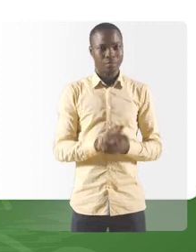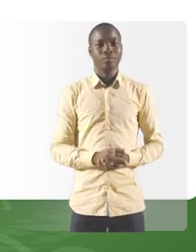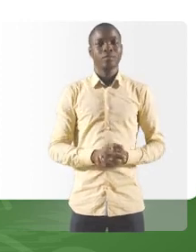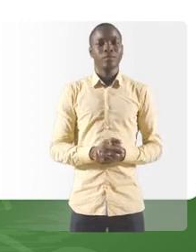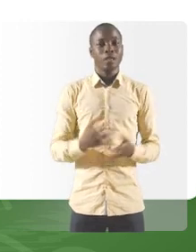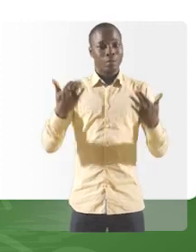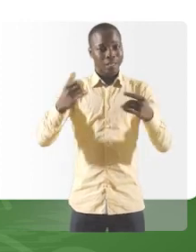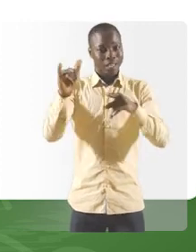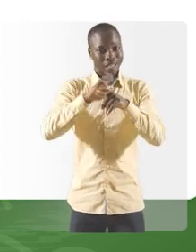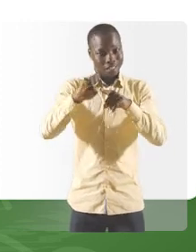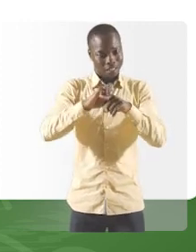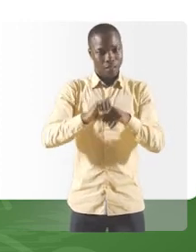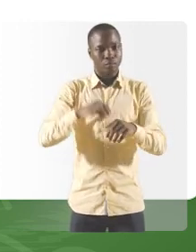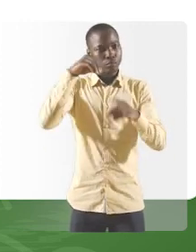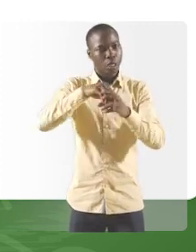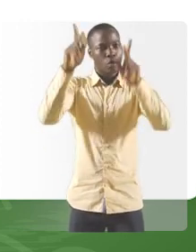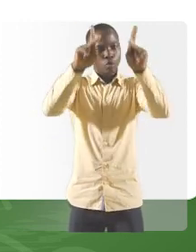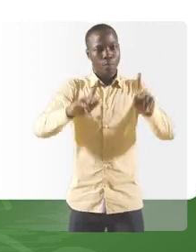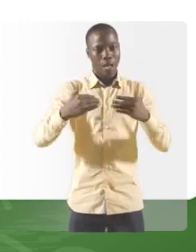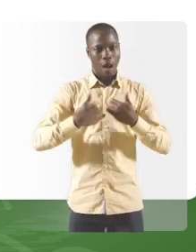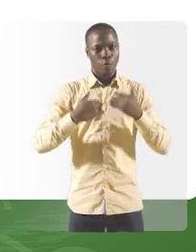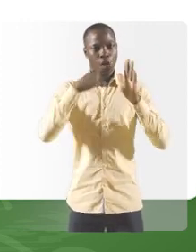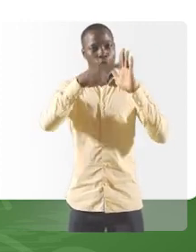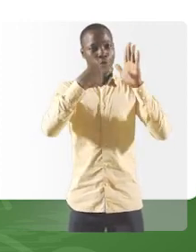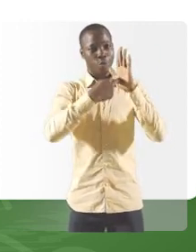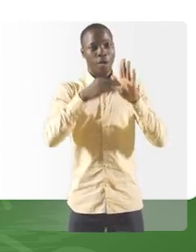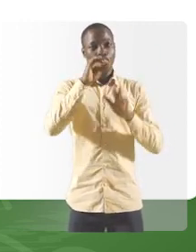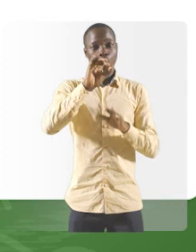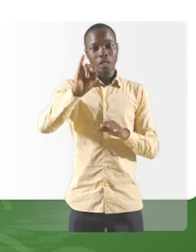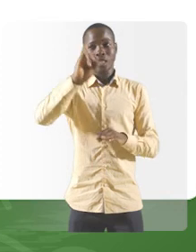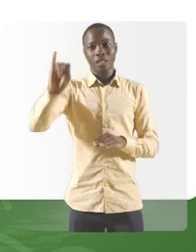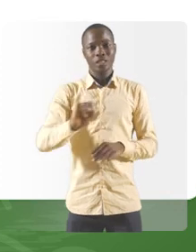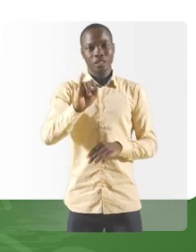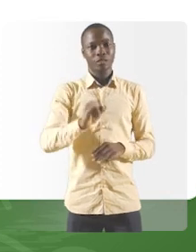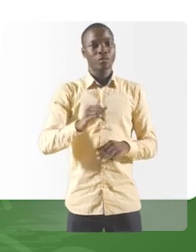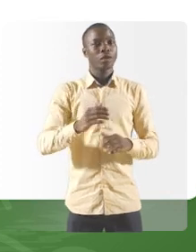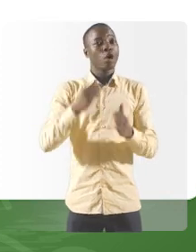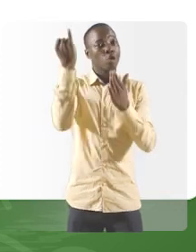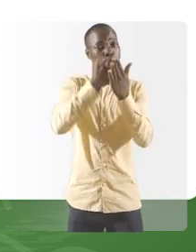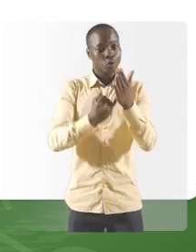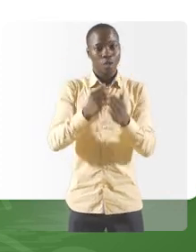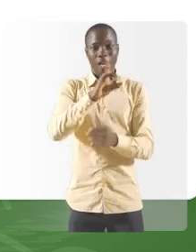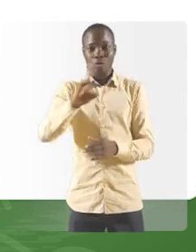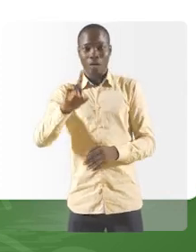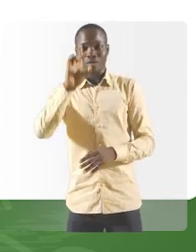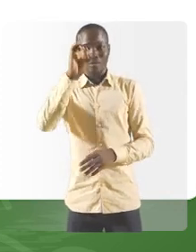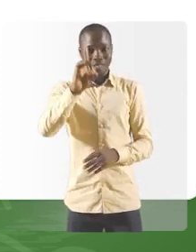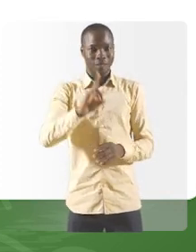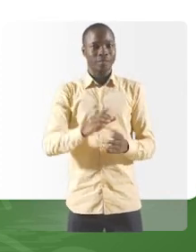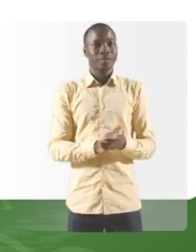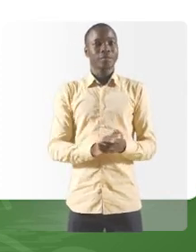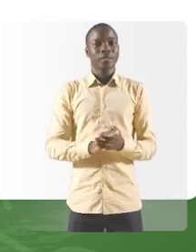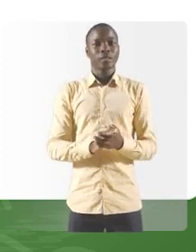Exercice 1. Dans le plan muni du repère OIJ, construis la droite D